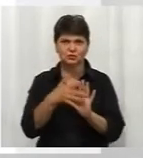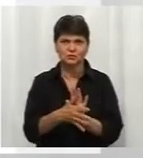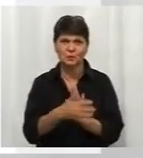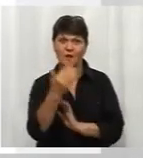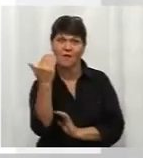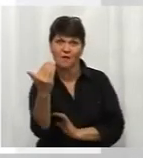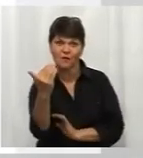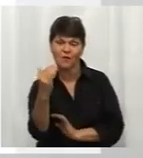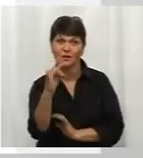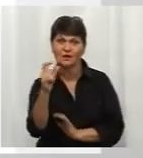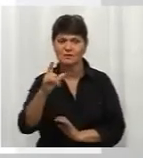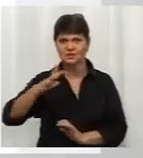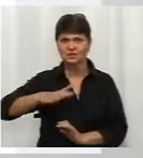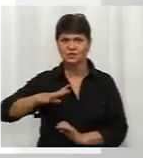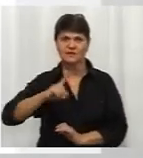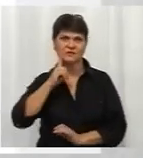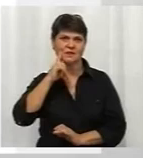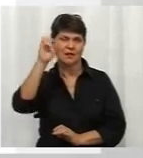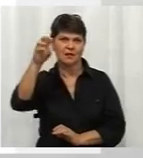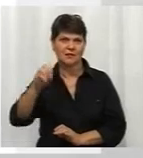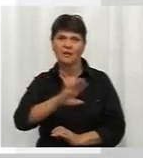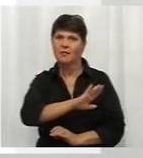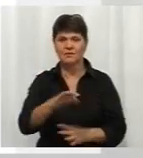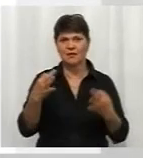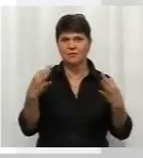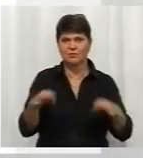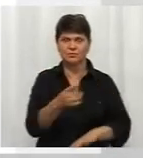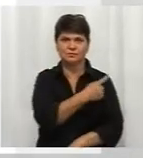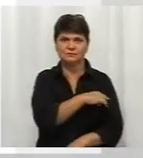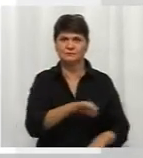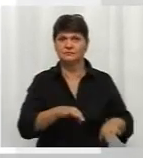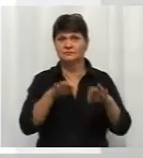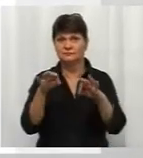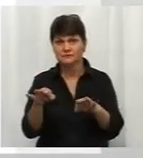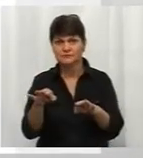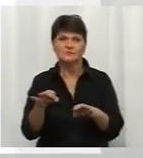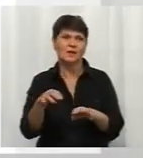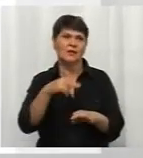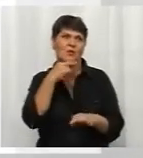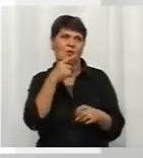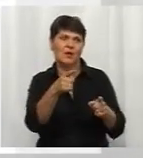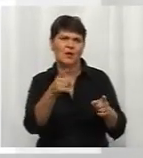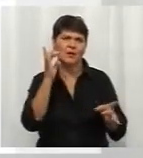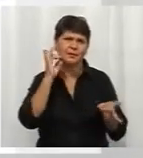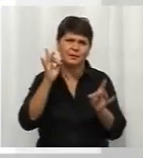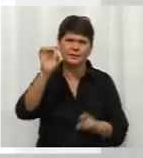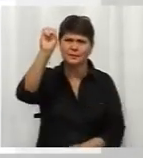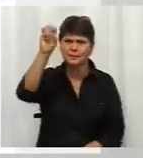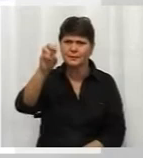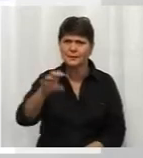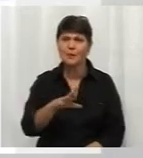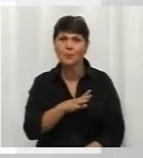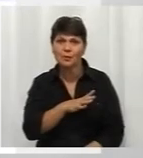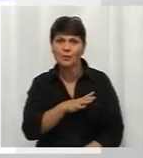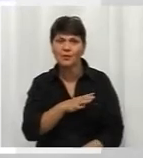вони, одні з тих, хто чекав на зелене, не пропустили швидку. Та їхала, привертаючи до себе увагу, маячки, сирена.